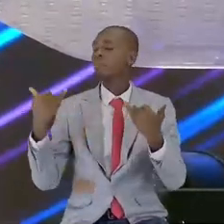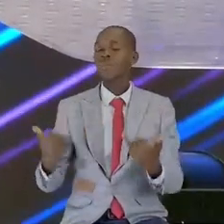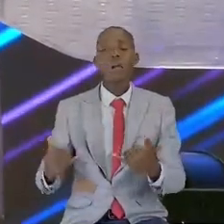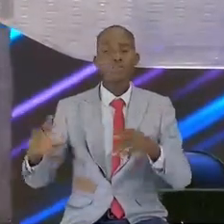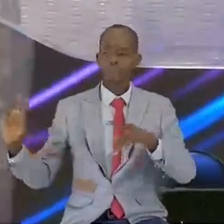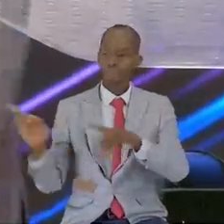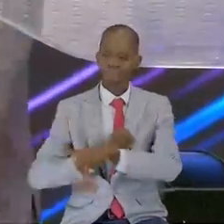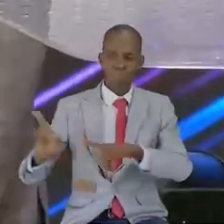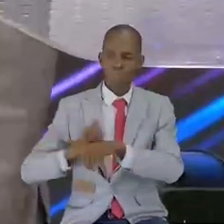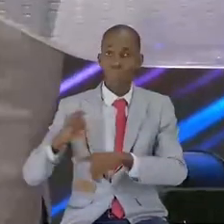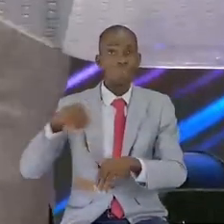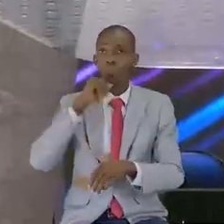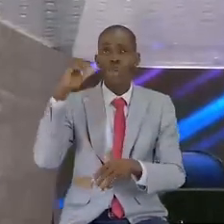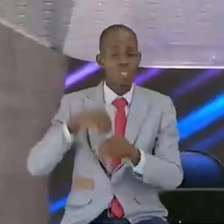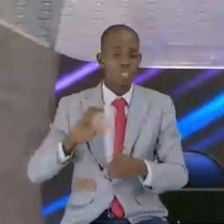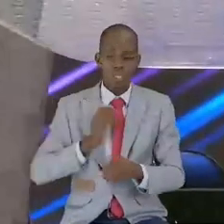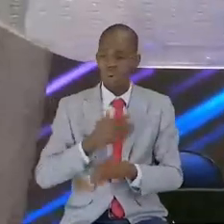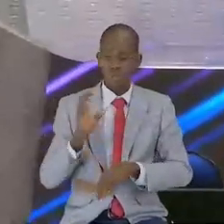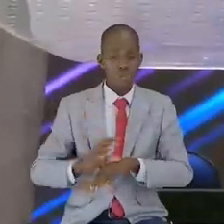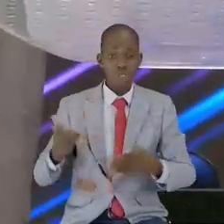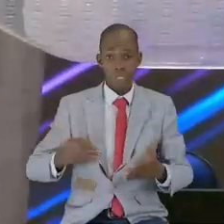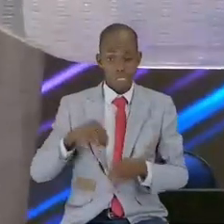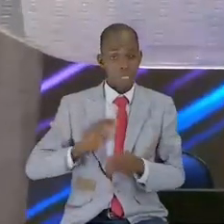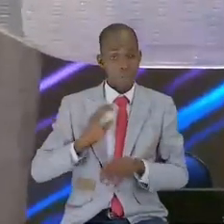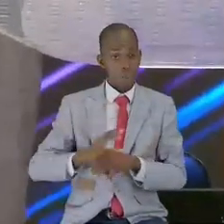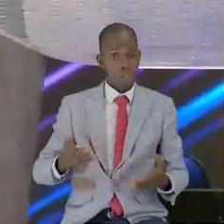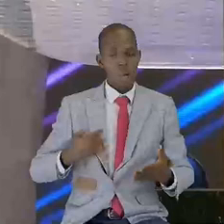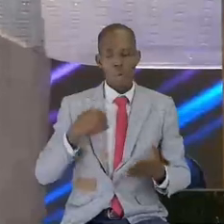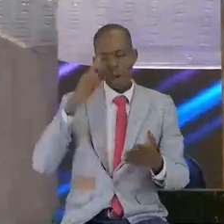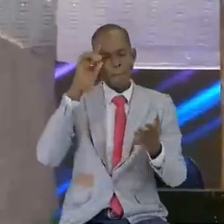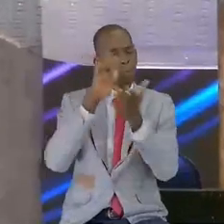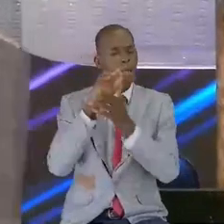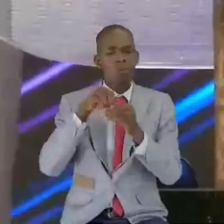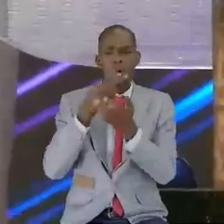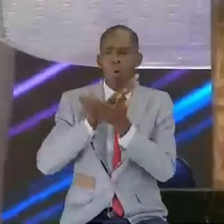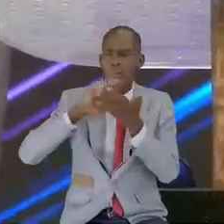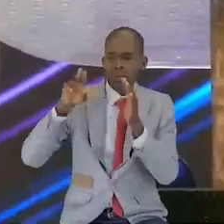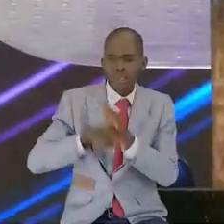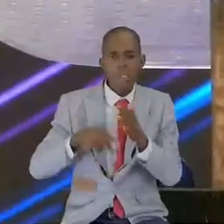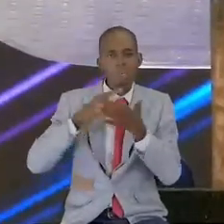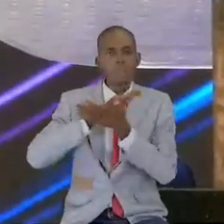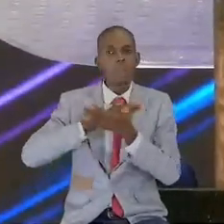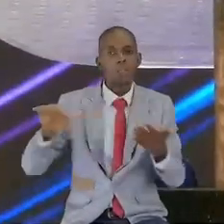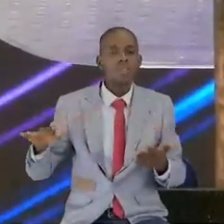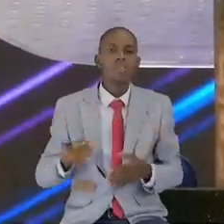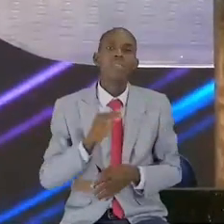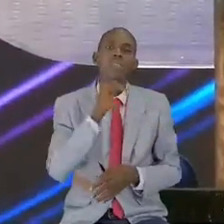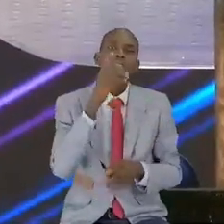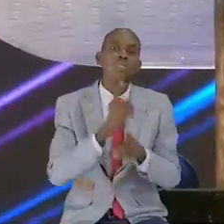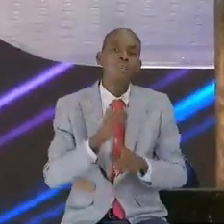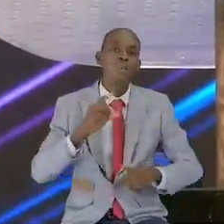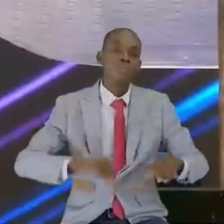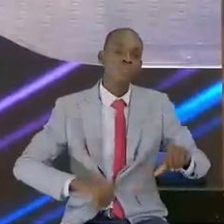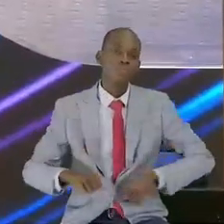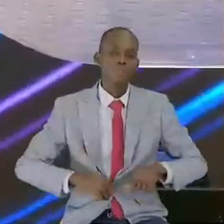notre église. Dans notre église, ici, nous croyons à la sainteté. Nous croyons à la pureté. Ce n'est pas seulement, est-ce que ce n'est pas seulement de